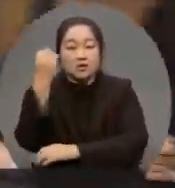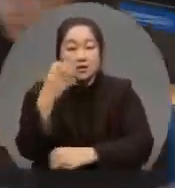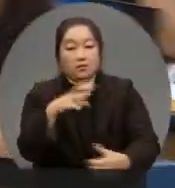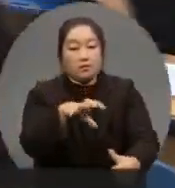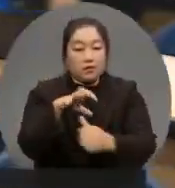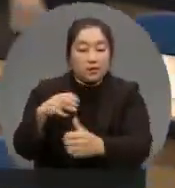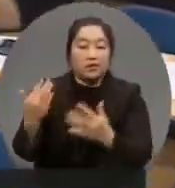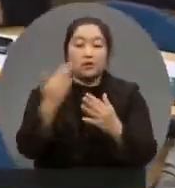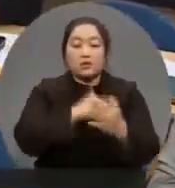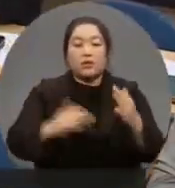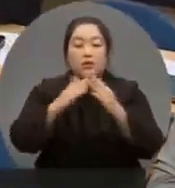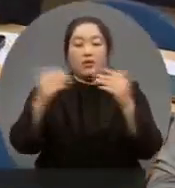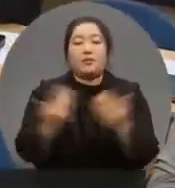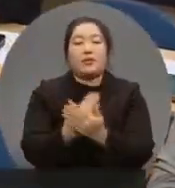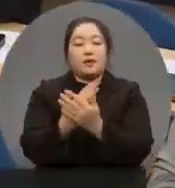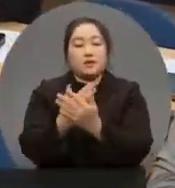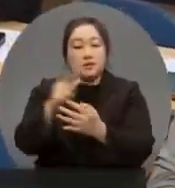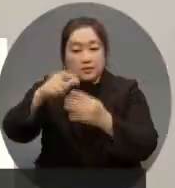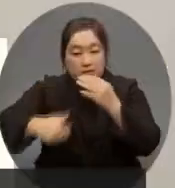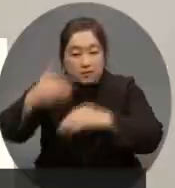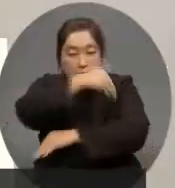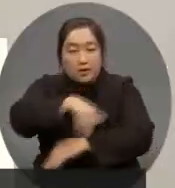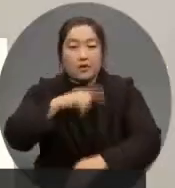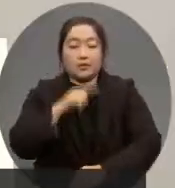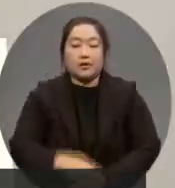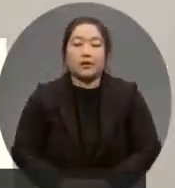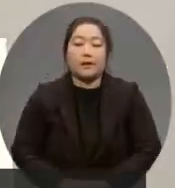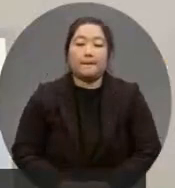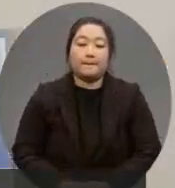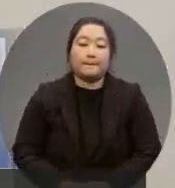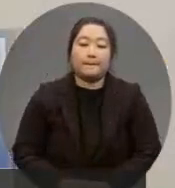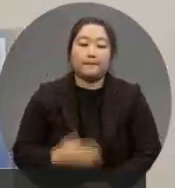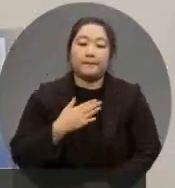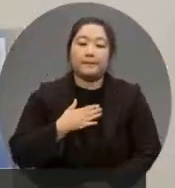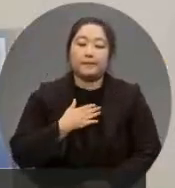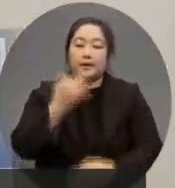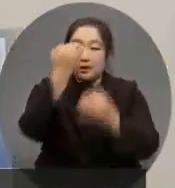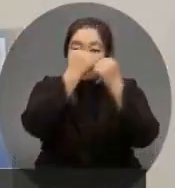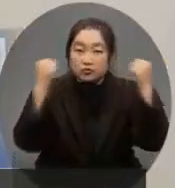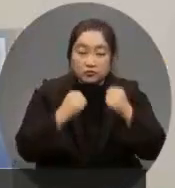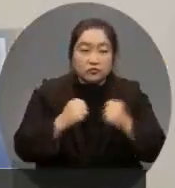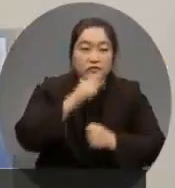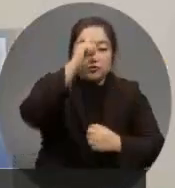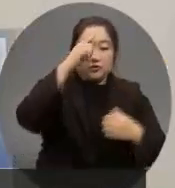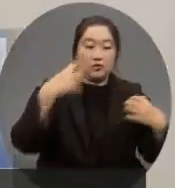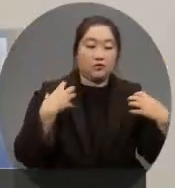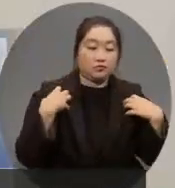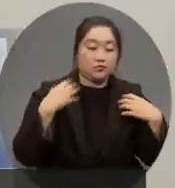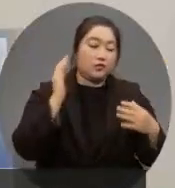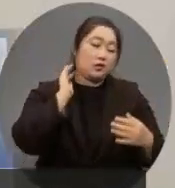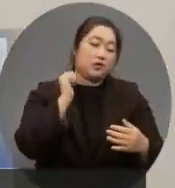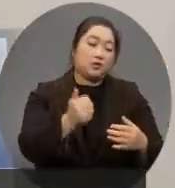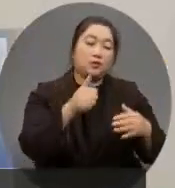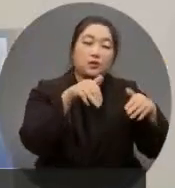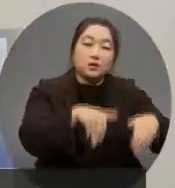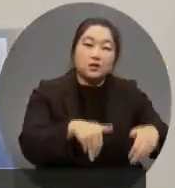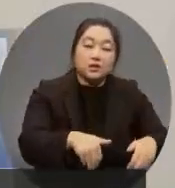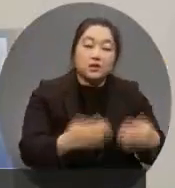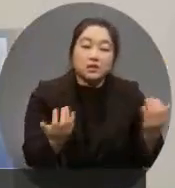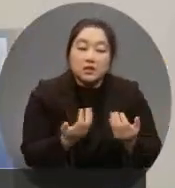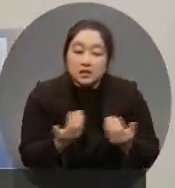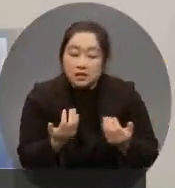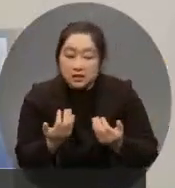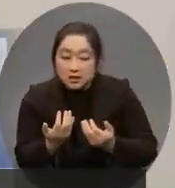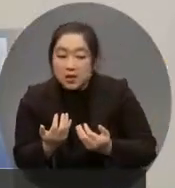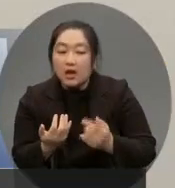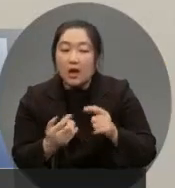발전 프로젝트를 내놓겠다고 밝혔습니다. 저는 충청북도와 중앙부처 그리고 대통령실에서 공직을